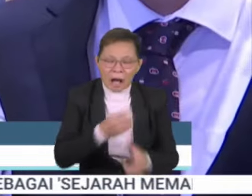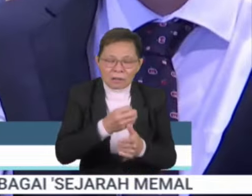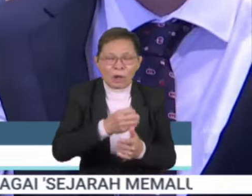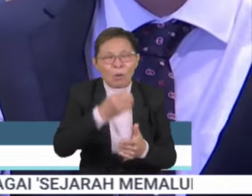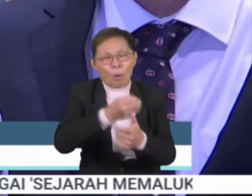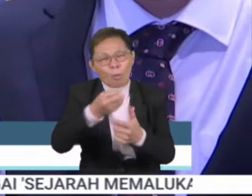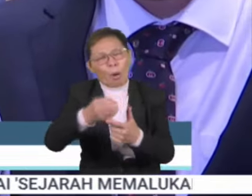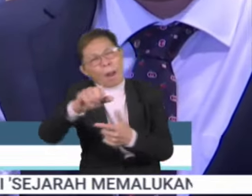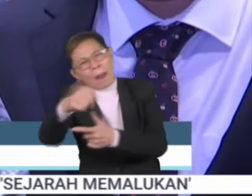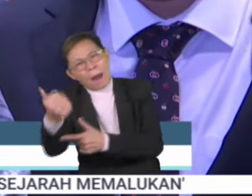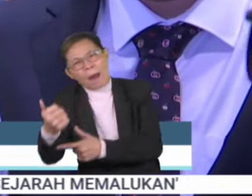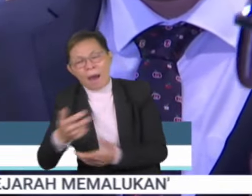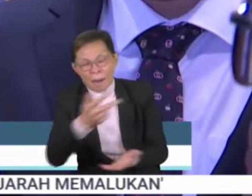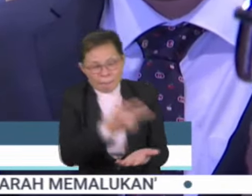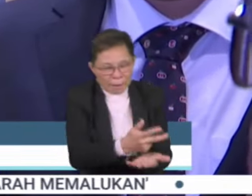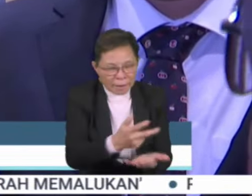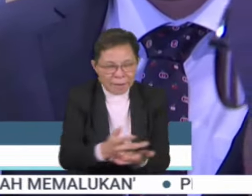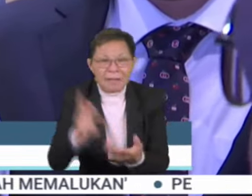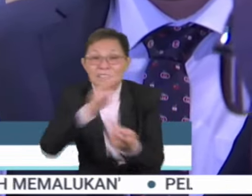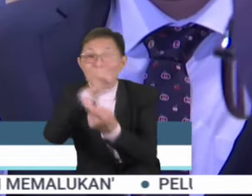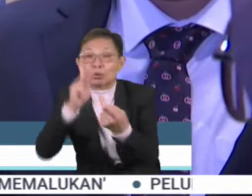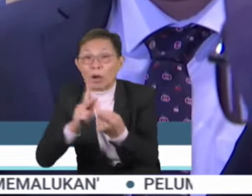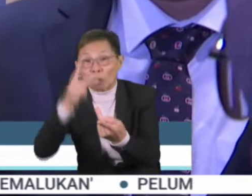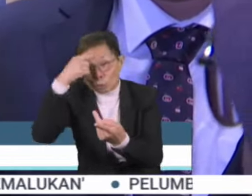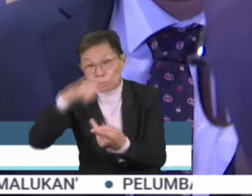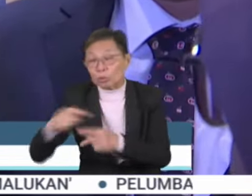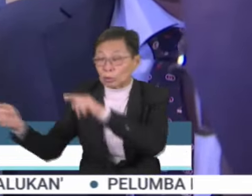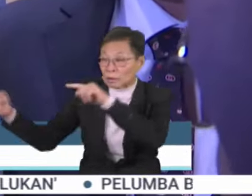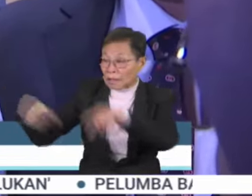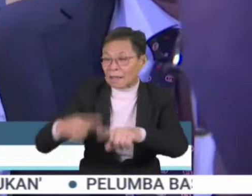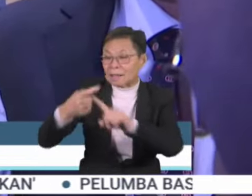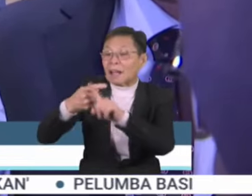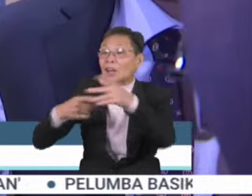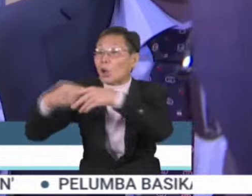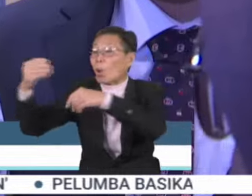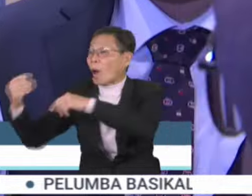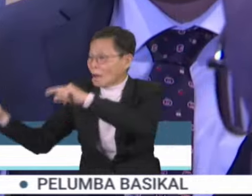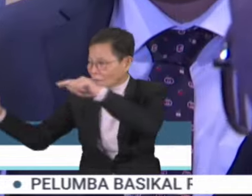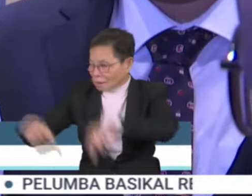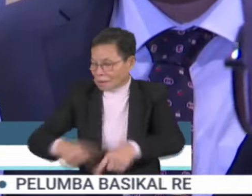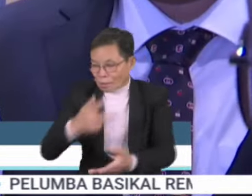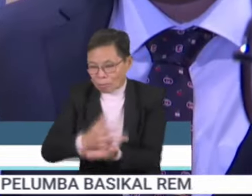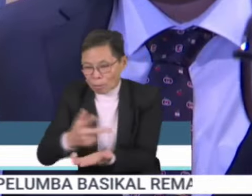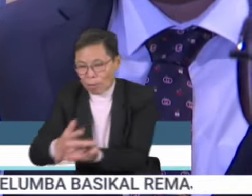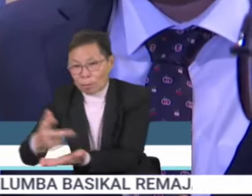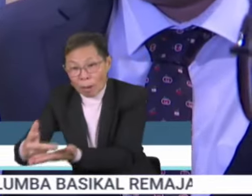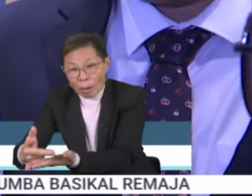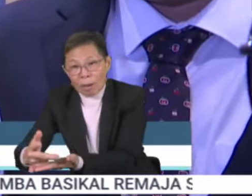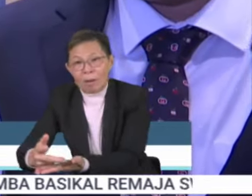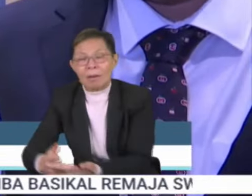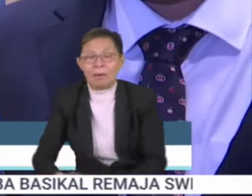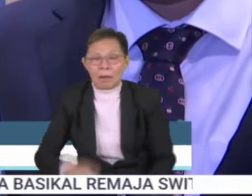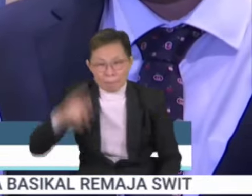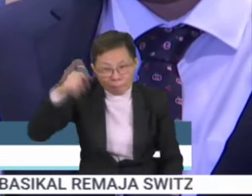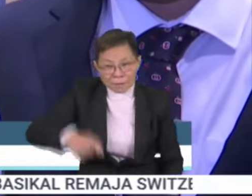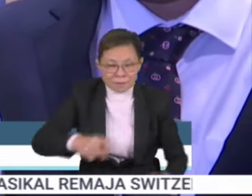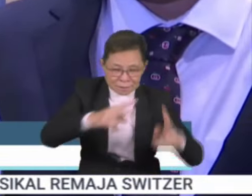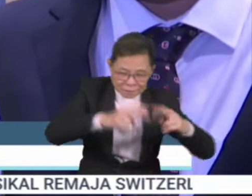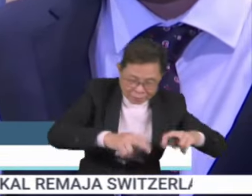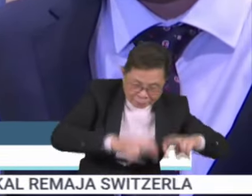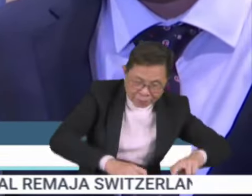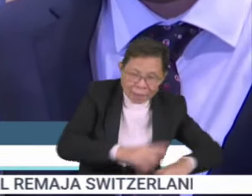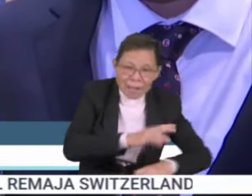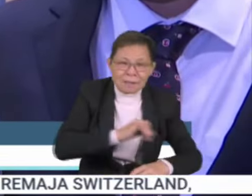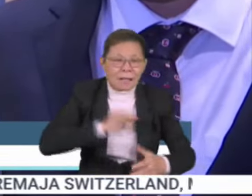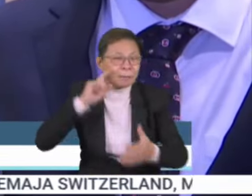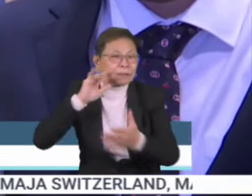ada parking yang sesuai untuk mereka yang datang dari luar nak letakkan kenderaan. Itu semua mereka kena kaji. Tapi